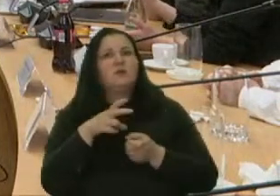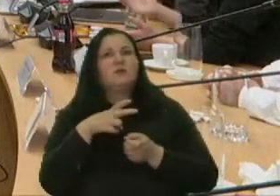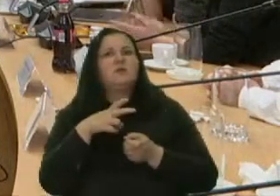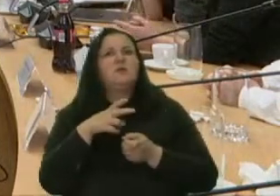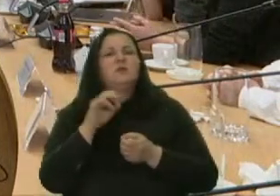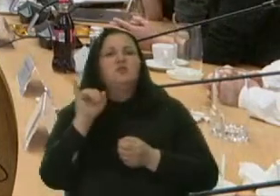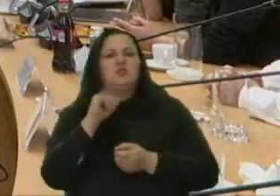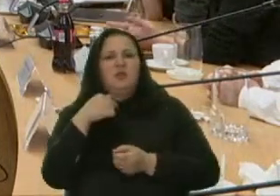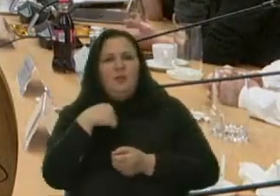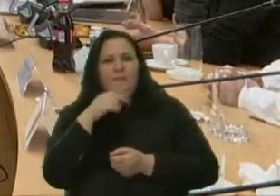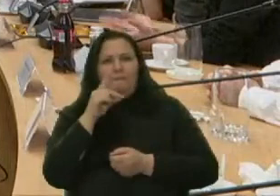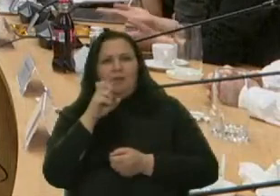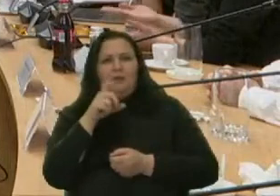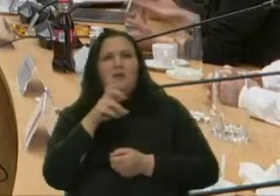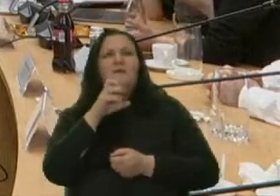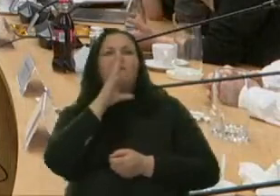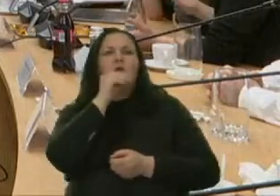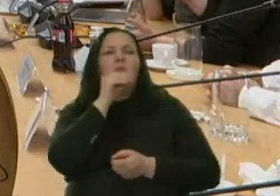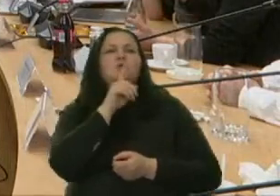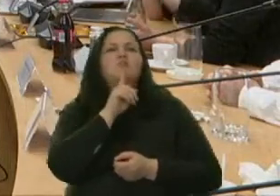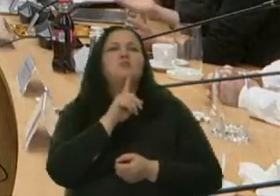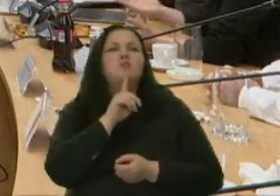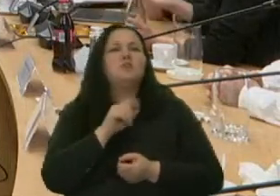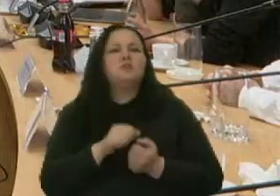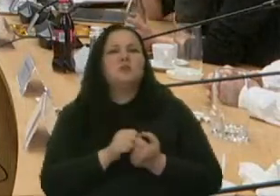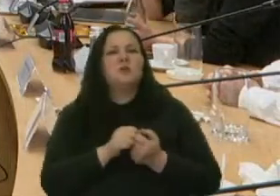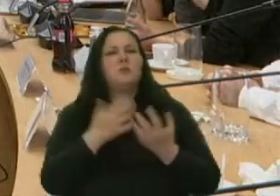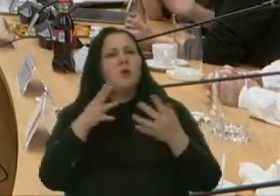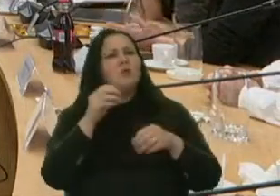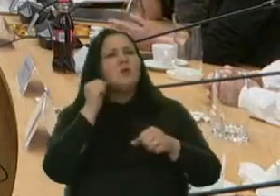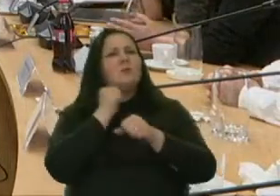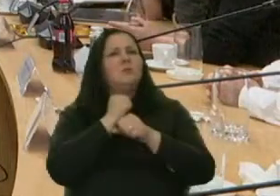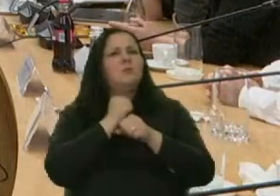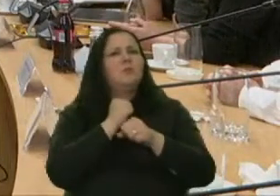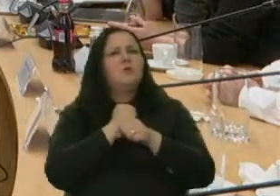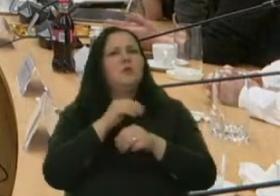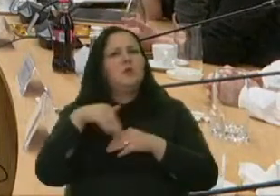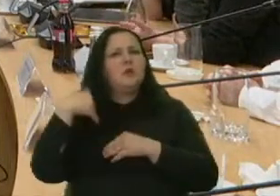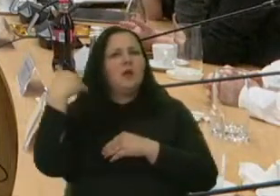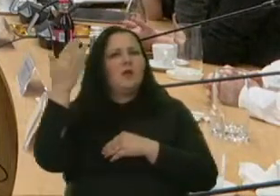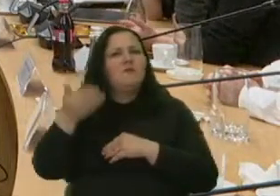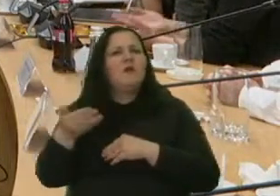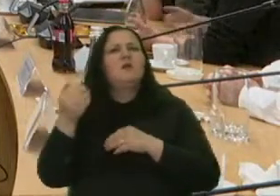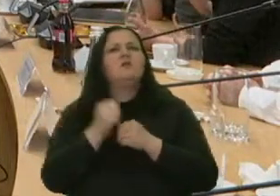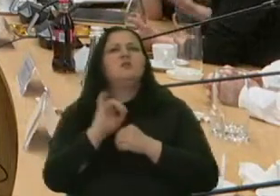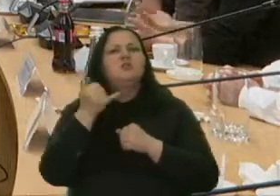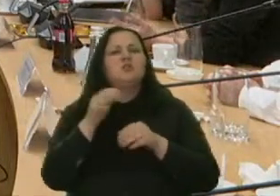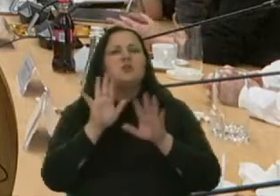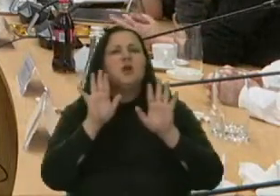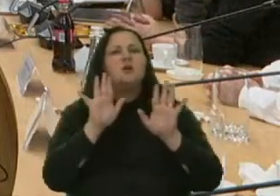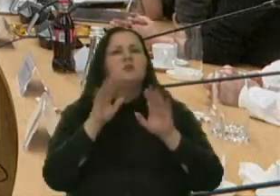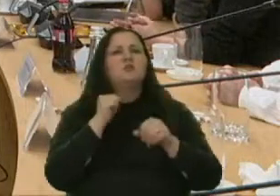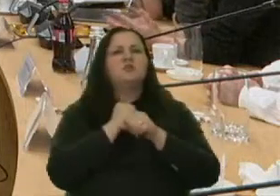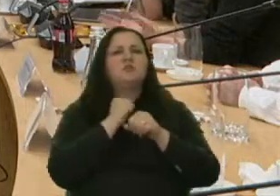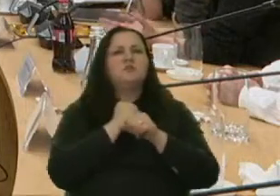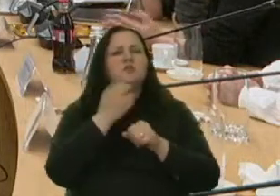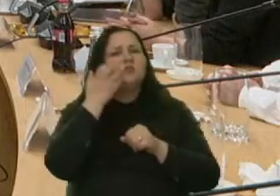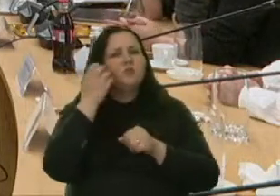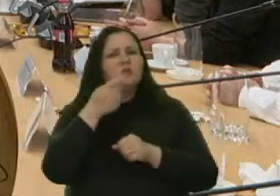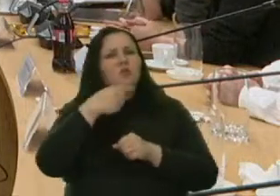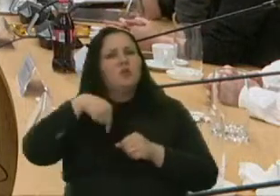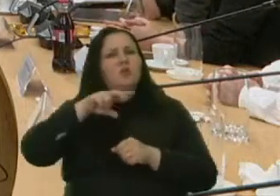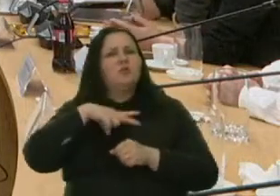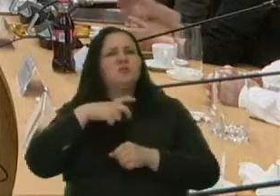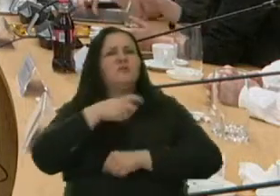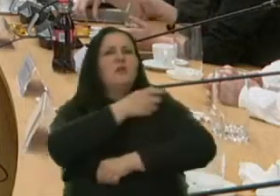pentru că cei ai puterii vorbesc mult prea puțin aici bănuiesc că muncesc în afara acestei ședințe și probabil așa o să fie Și când o să fim noi